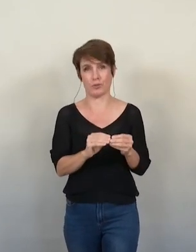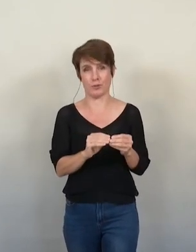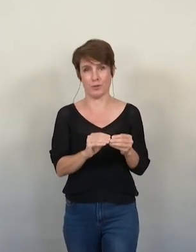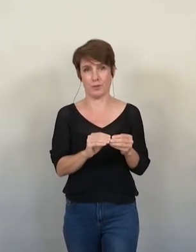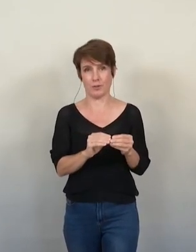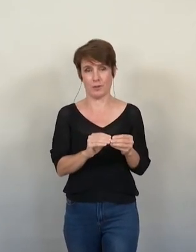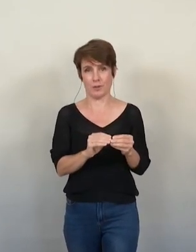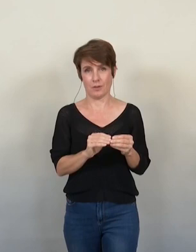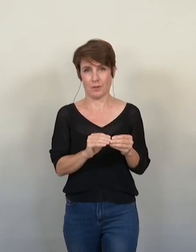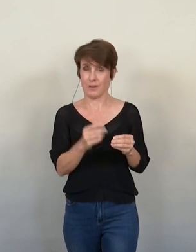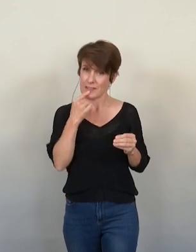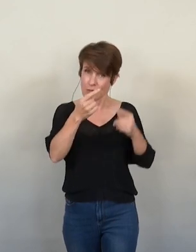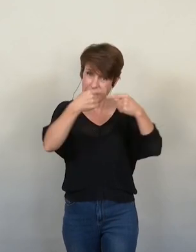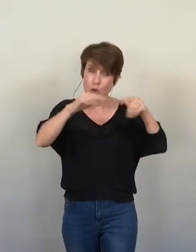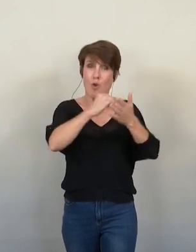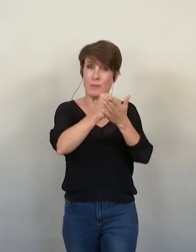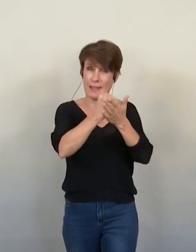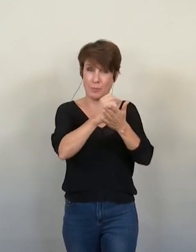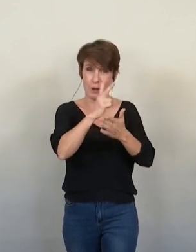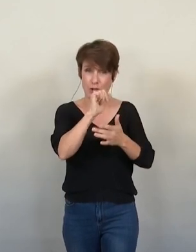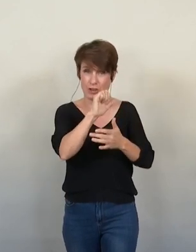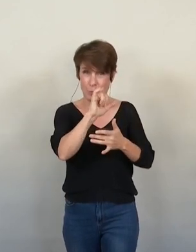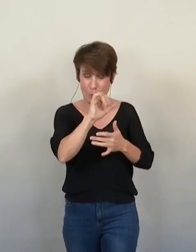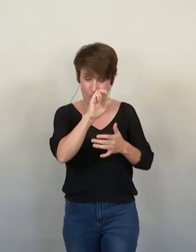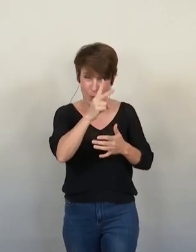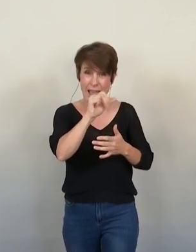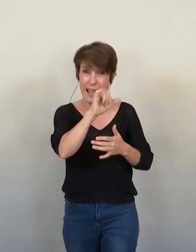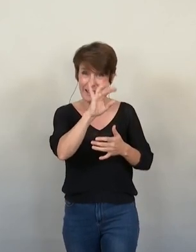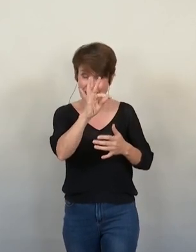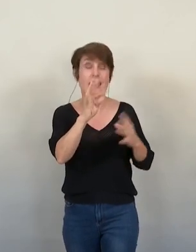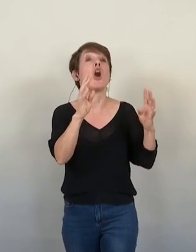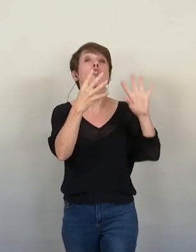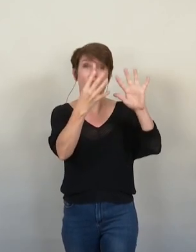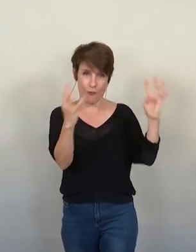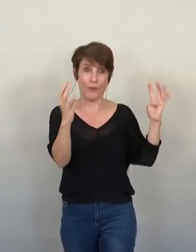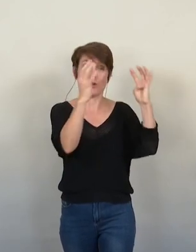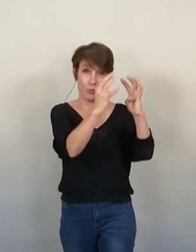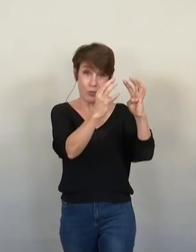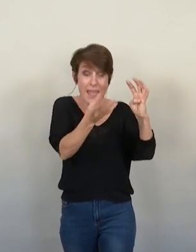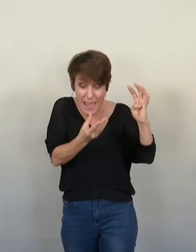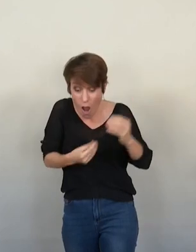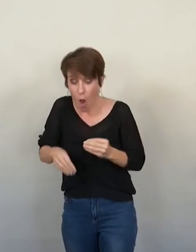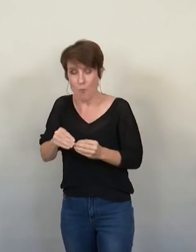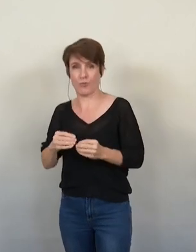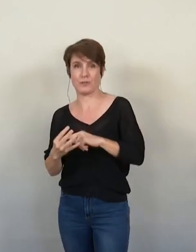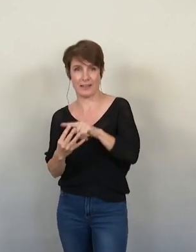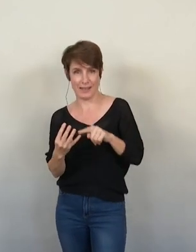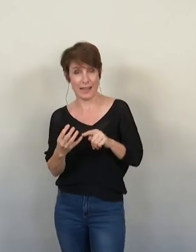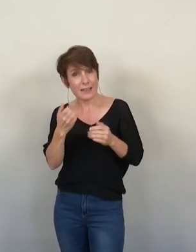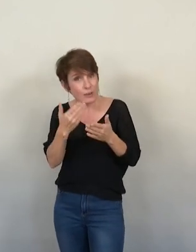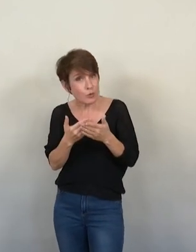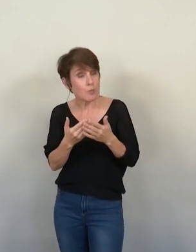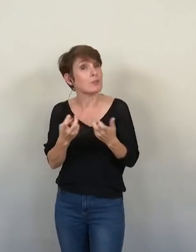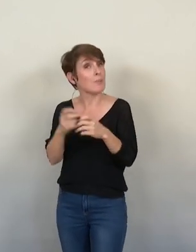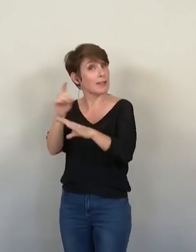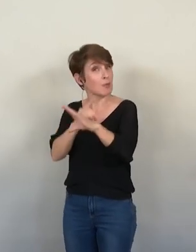dans le dans le comité de pilotage du PIT donc on allit au-delà et pour ça qu'on a invité effectivement le département de l'iser qui travaille aussi sur